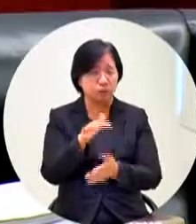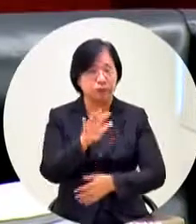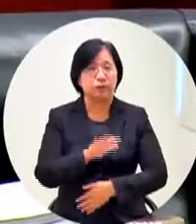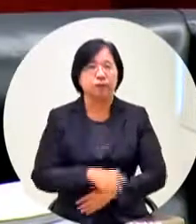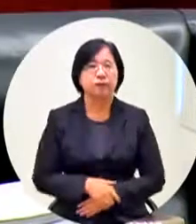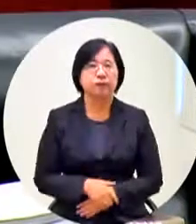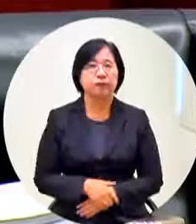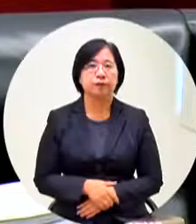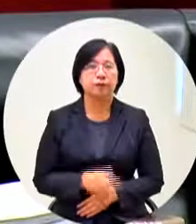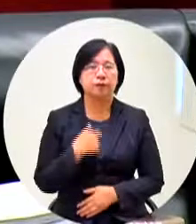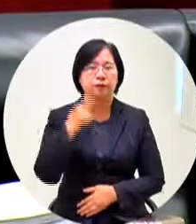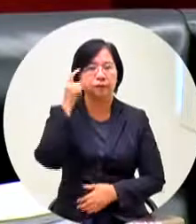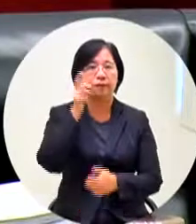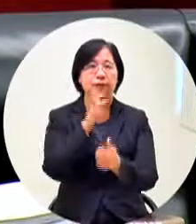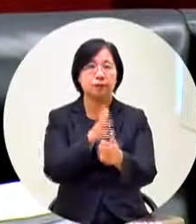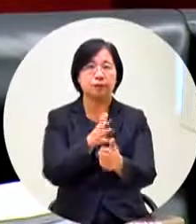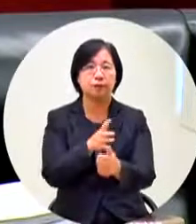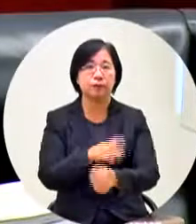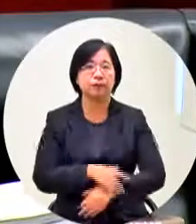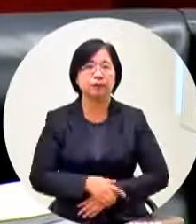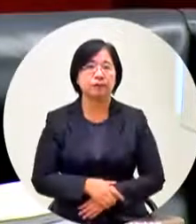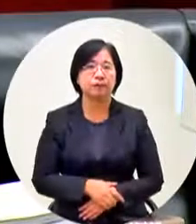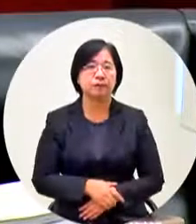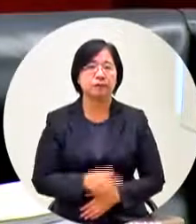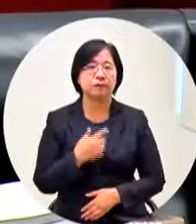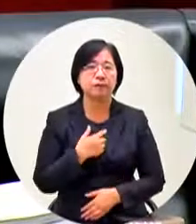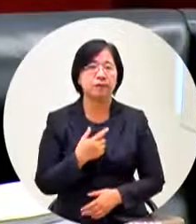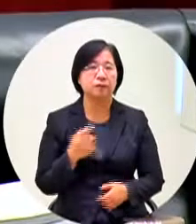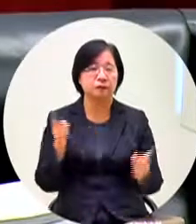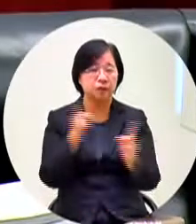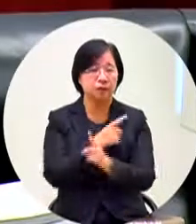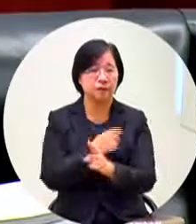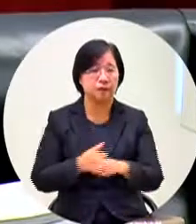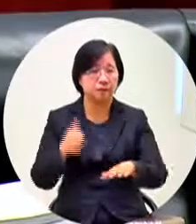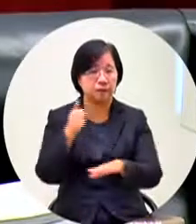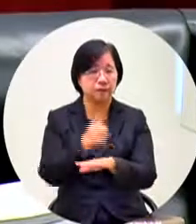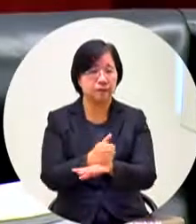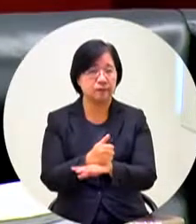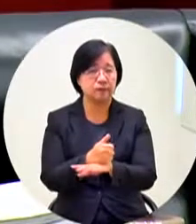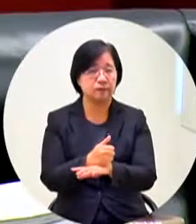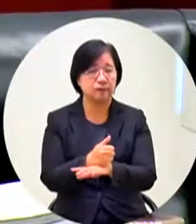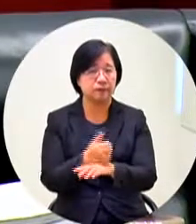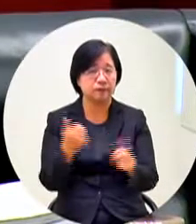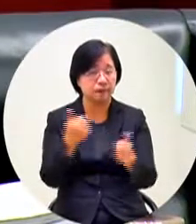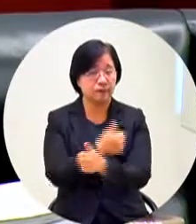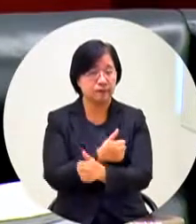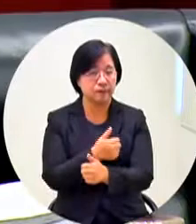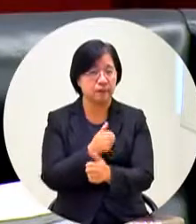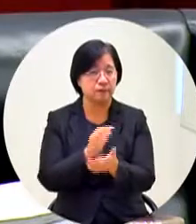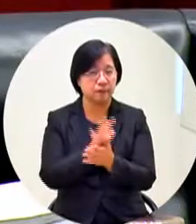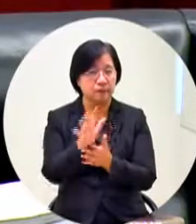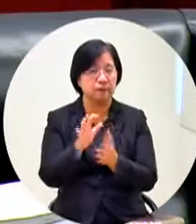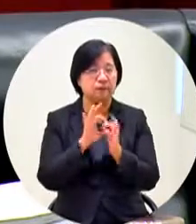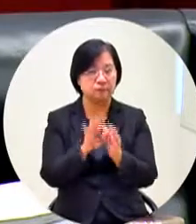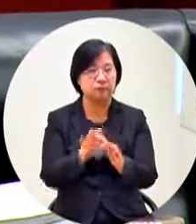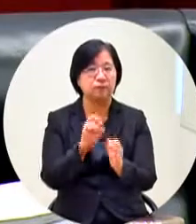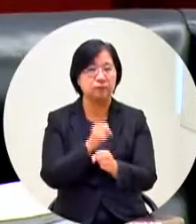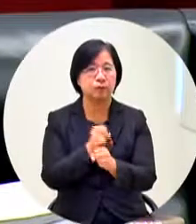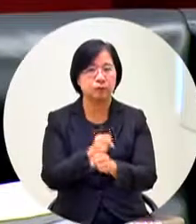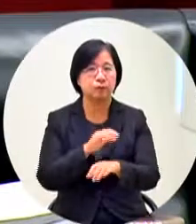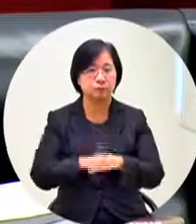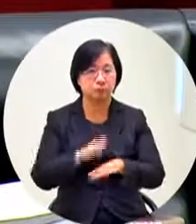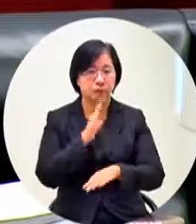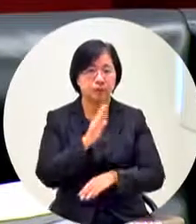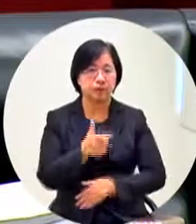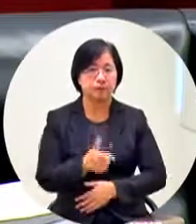教的是说，那如果说换了你们代理之后，你们会执行吗？来，杨副局长，